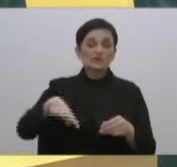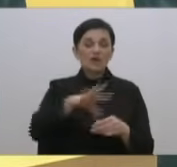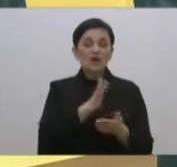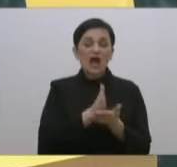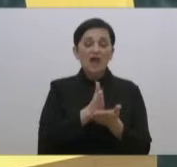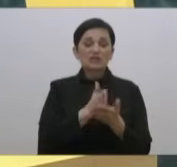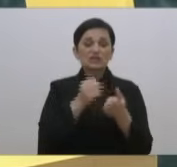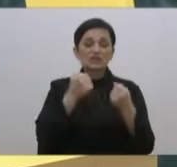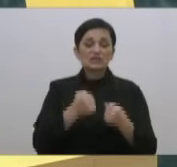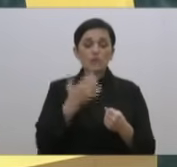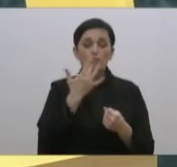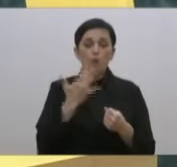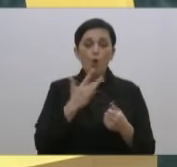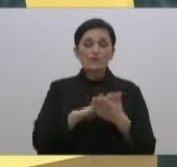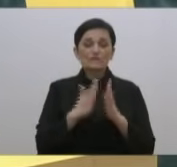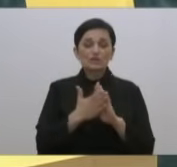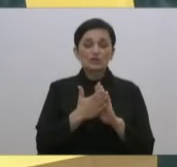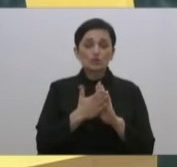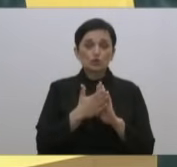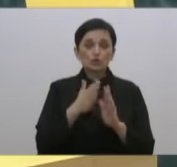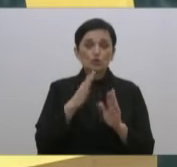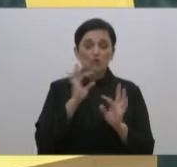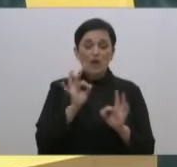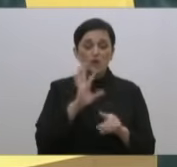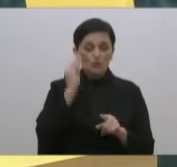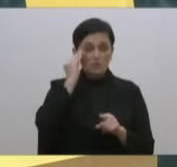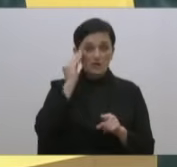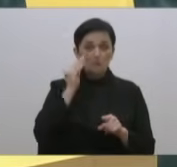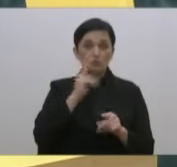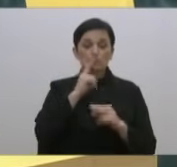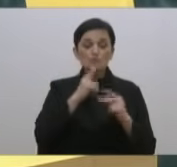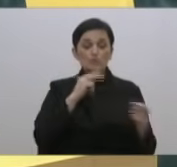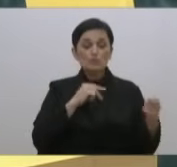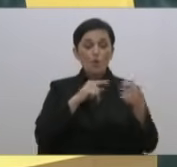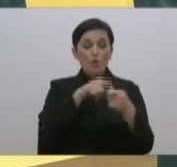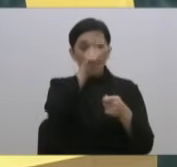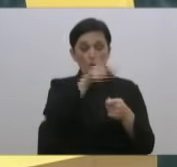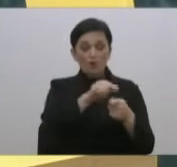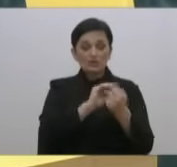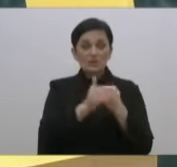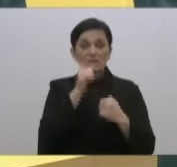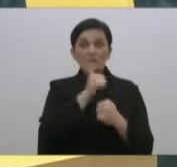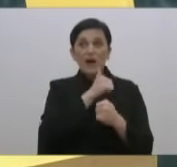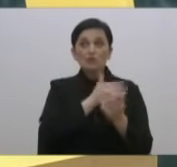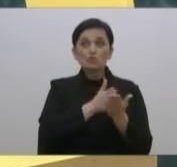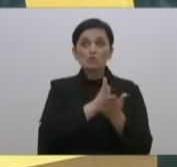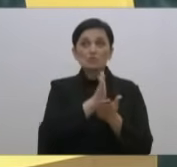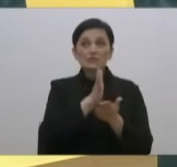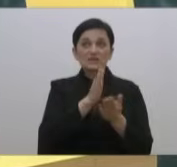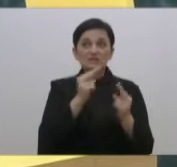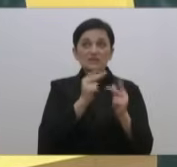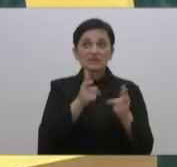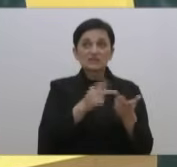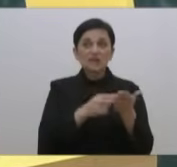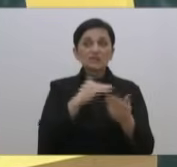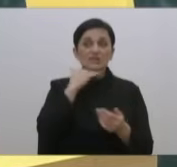ქვეყანაში არსებული დაძაბული პოლიტიკური ვითარების გამო უდროოდ მიიჩნია, მოსარჩელის დაკავებისას ფარული მიზნის არსებობის